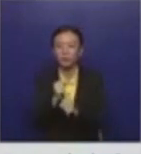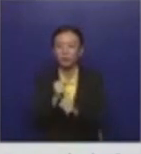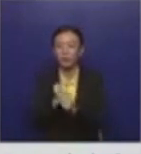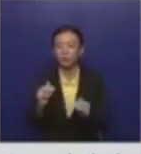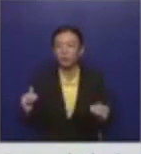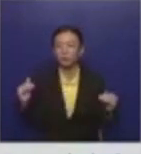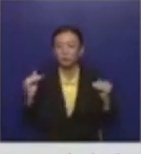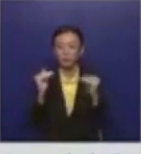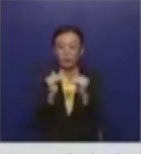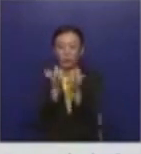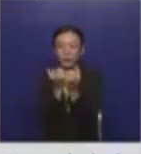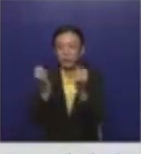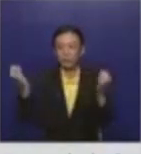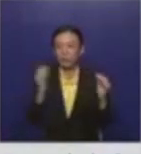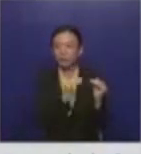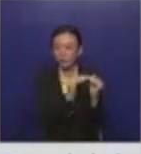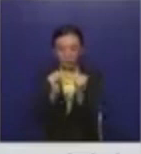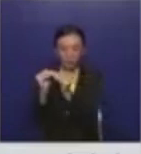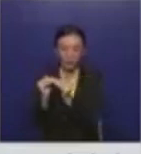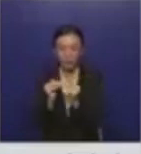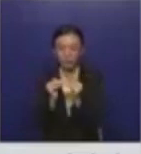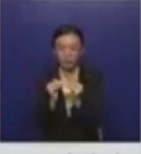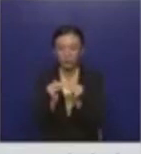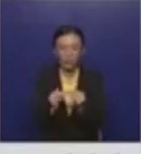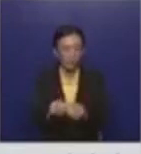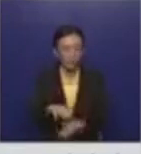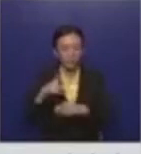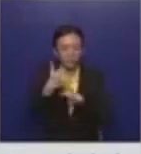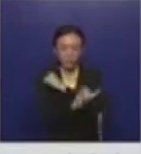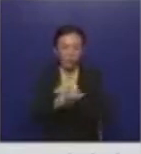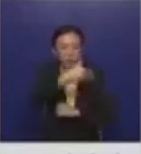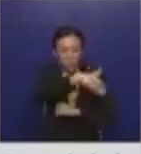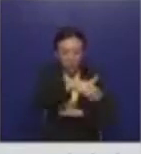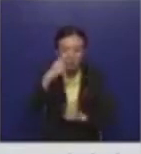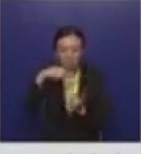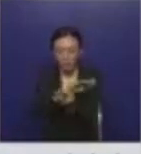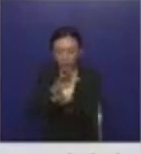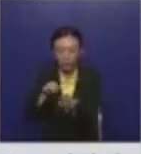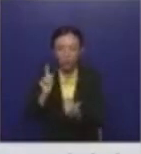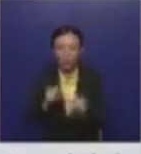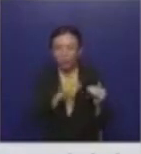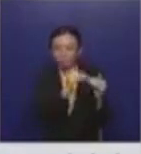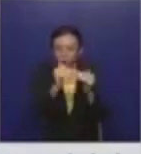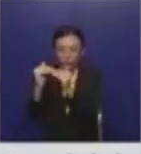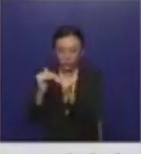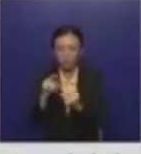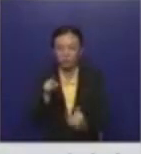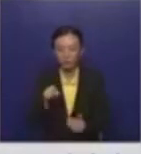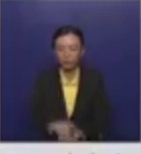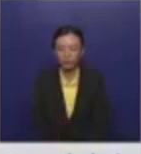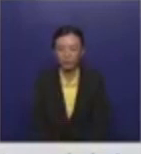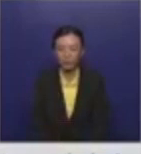การในประเทศและต่างประเทศผู้ประกอบการในที่นี้หมายถึงผู้ประกอบการทางด้านอิเล็กทรอนิกส์และก็อิเล็กทรอนิกส์แพลตฟอร์มนะ